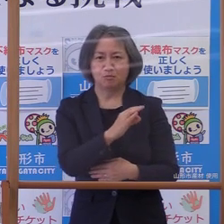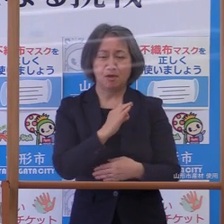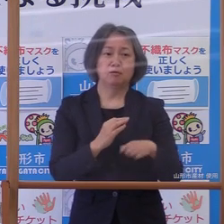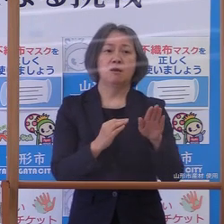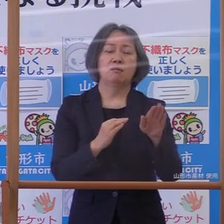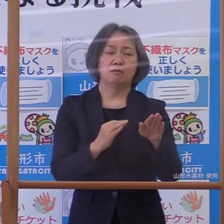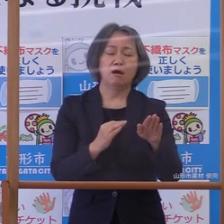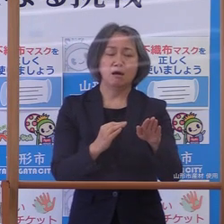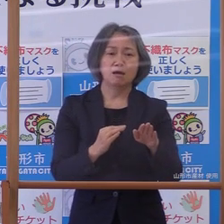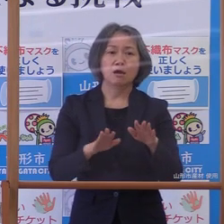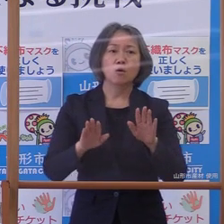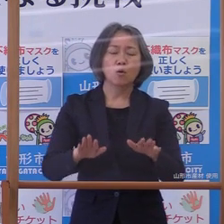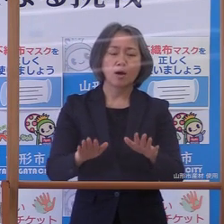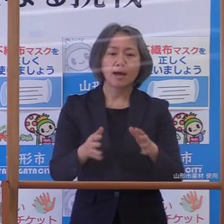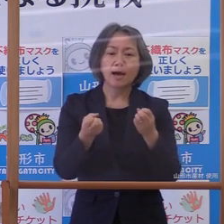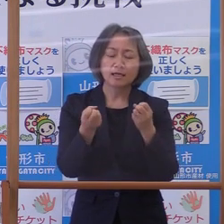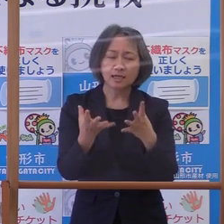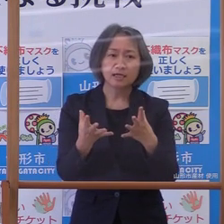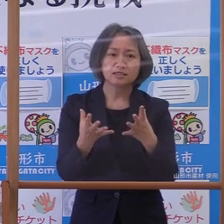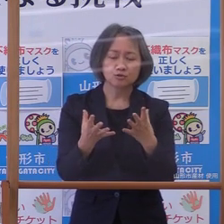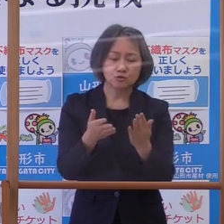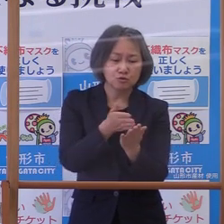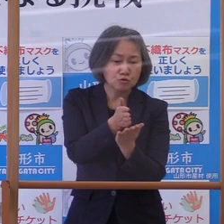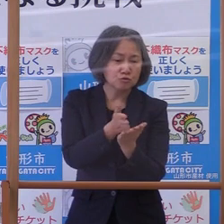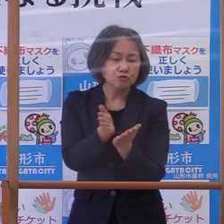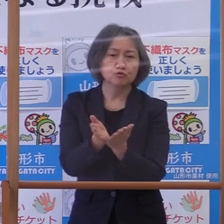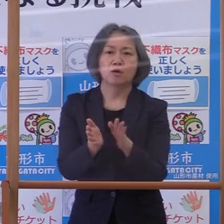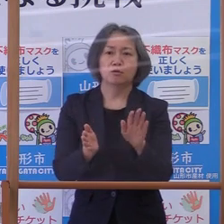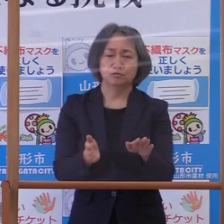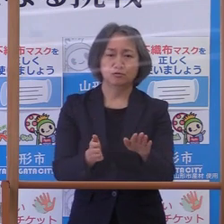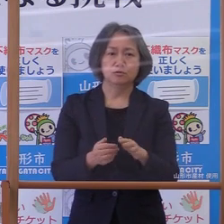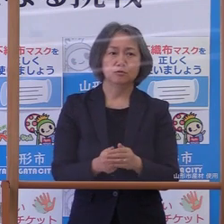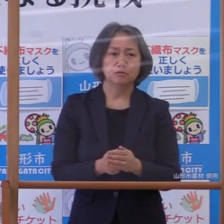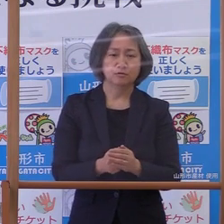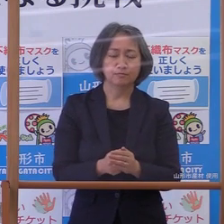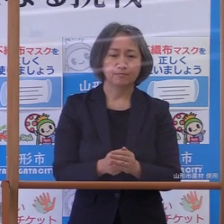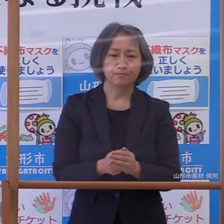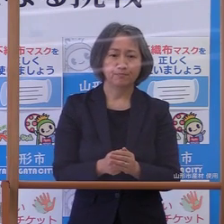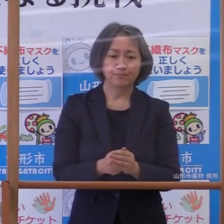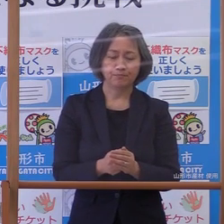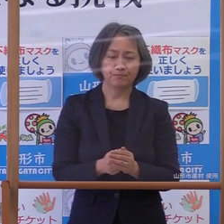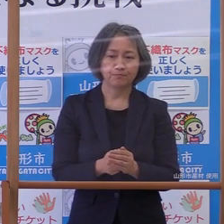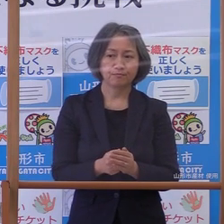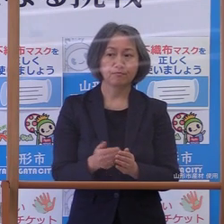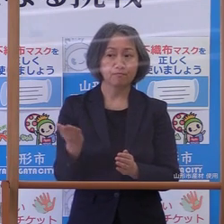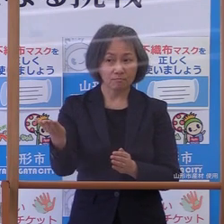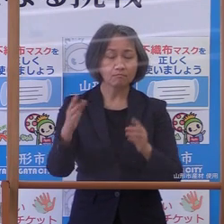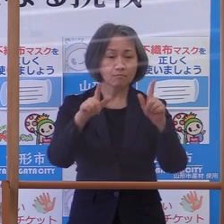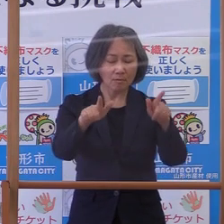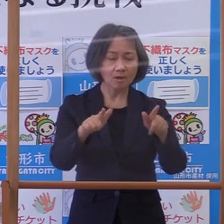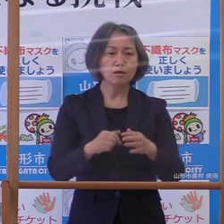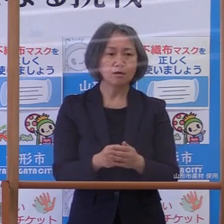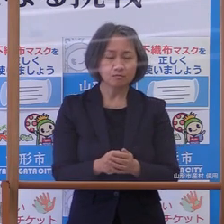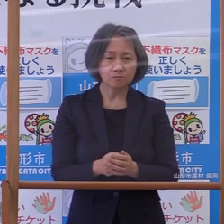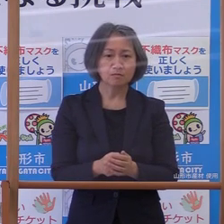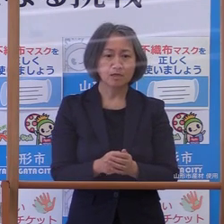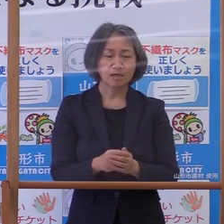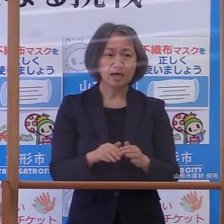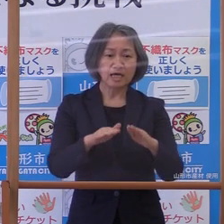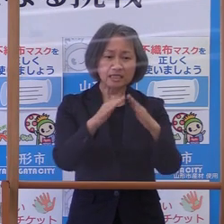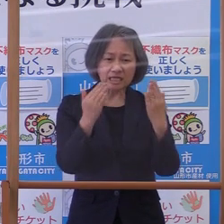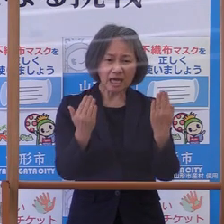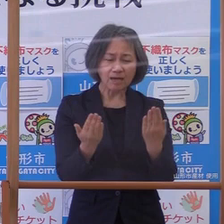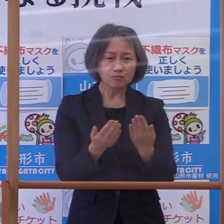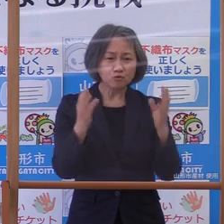ということになります。以上です。 全てのジャンルについてお送りしてたのを、それをこうジャンル分けを6つに